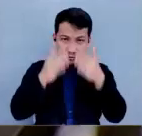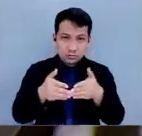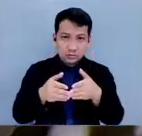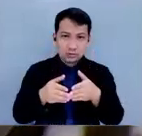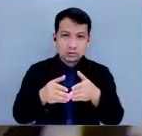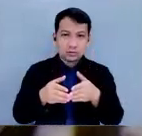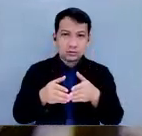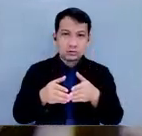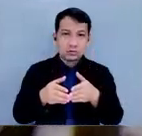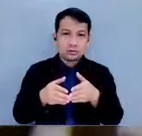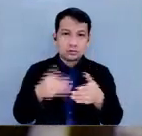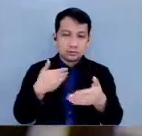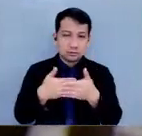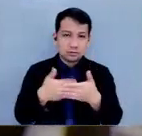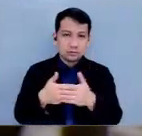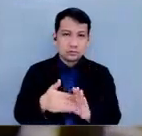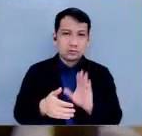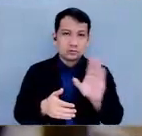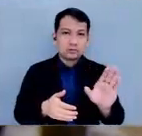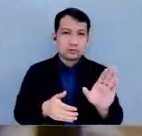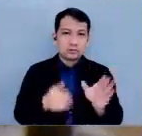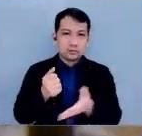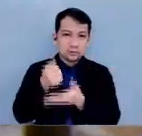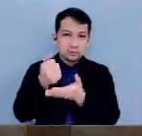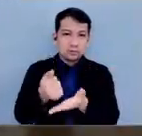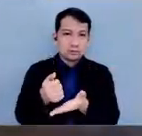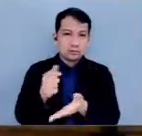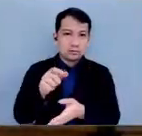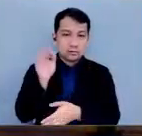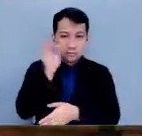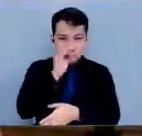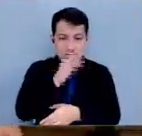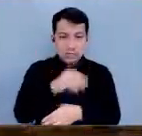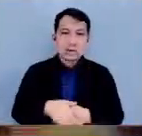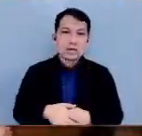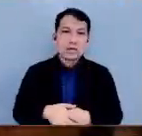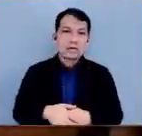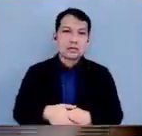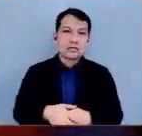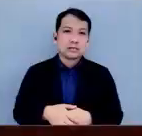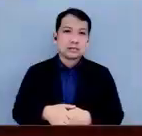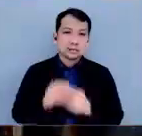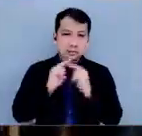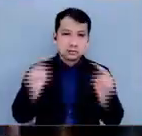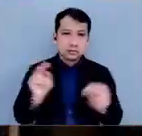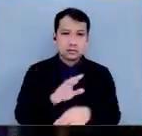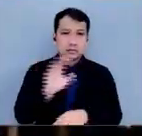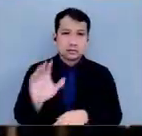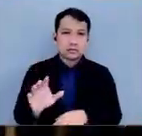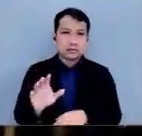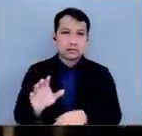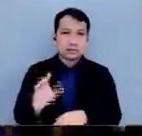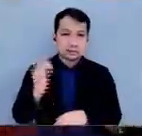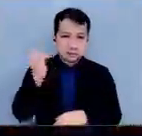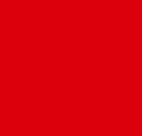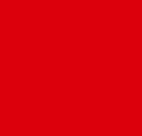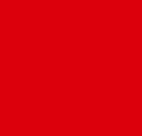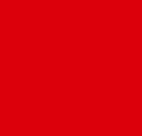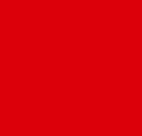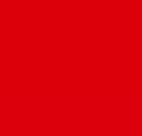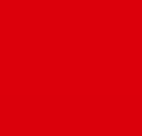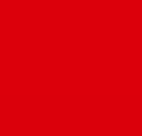ng servisyo at ayuda sa bawat Pilipino. Nagbabalita mula sa frontline, John Arua, News